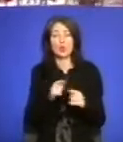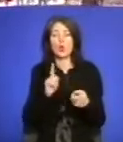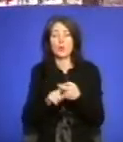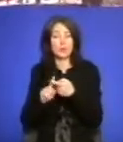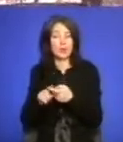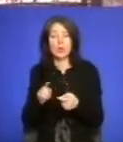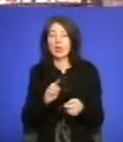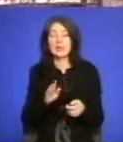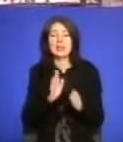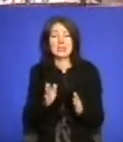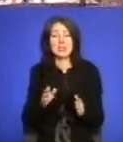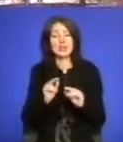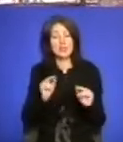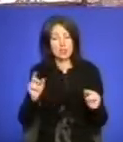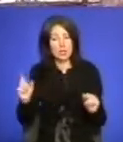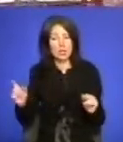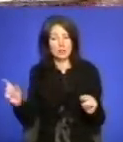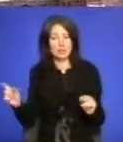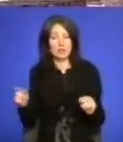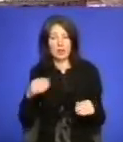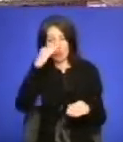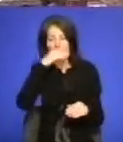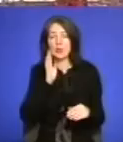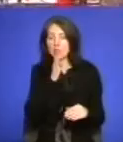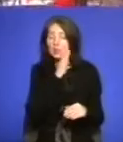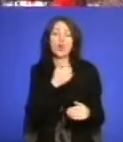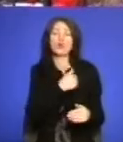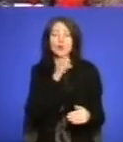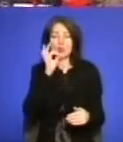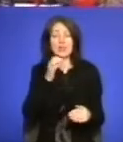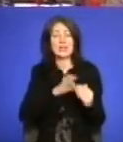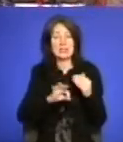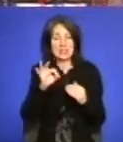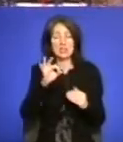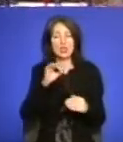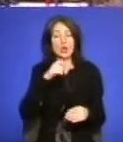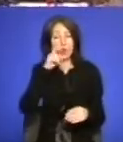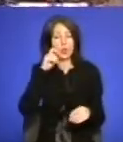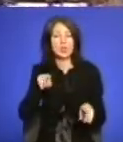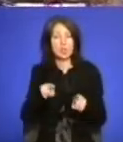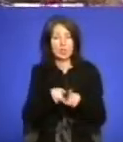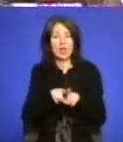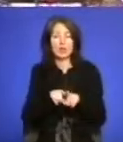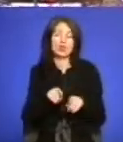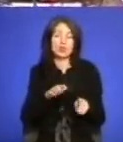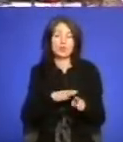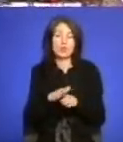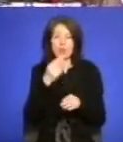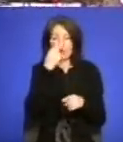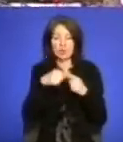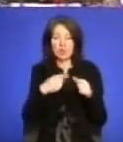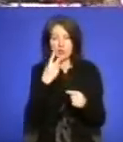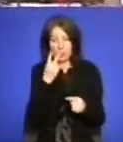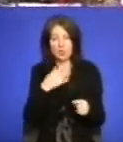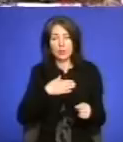батьки і я хочу стати що схід України так само дотримуються традицій ви бачите по наших дій якщо